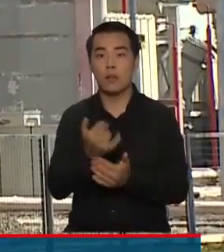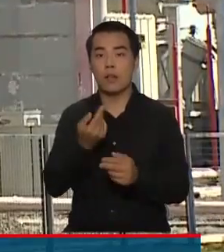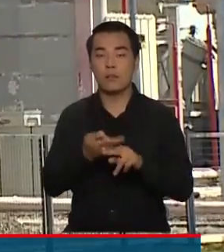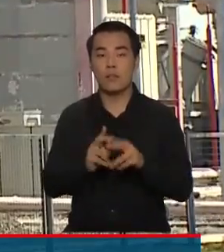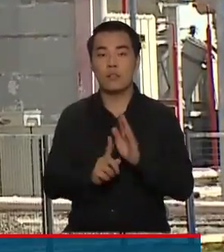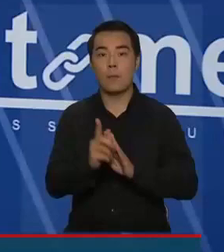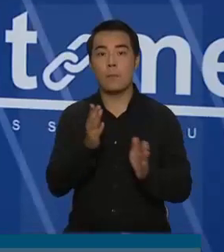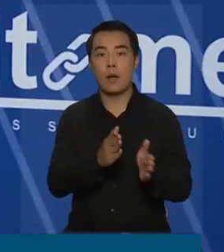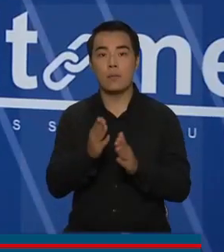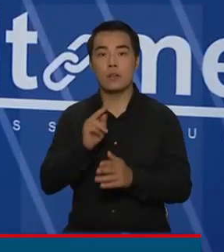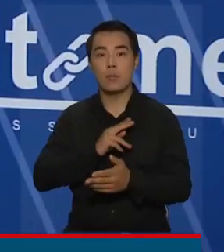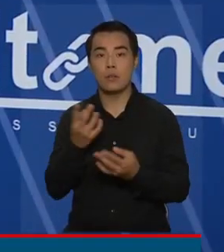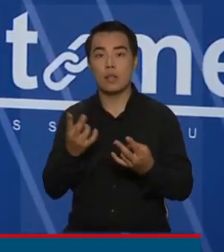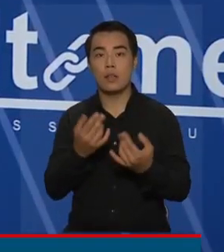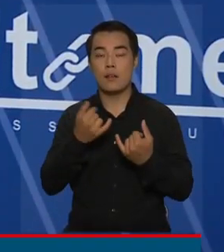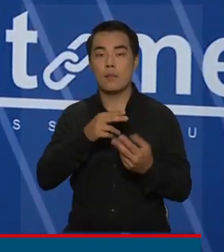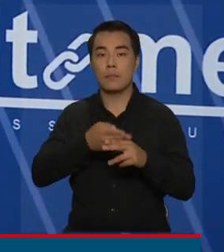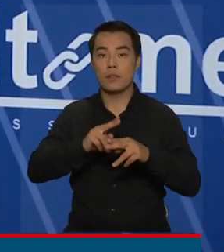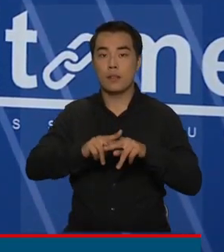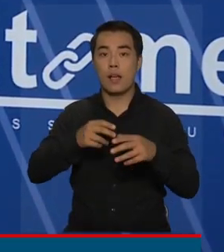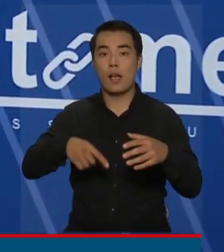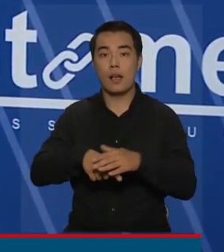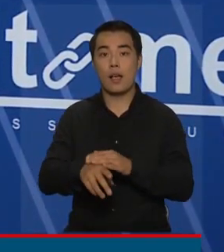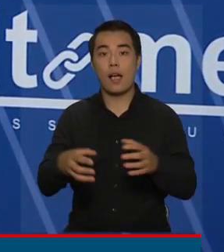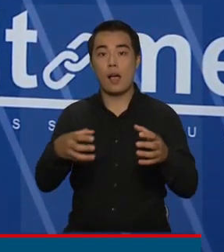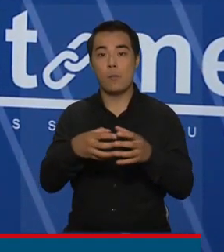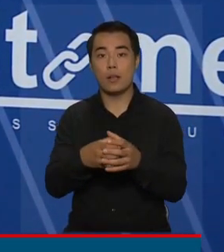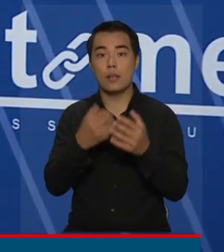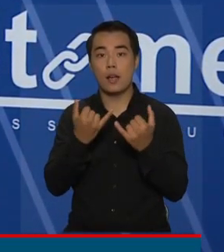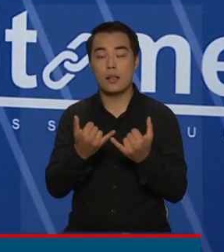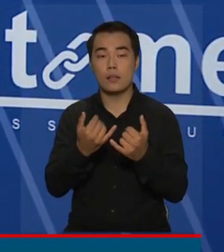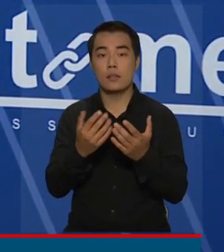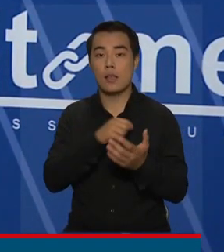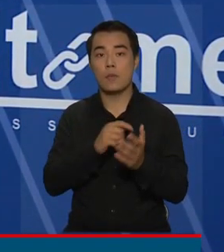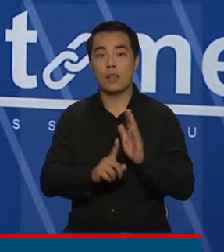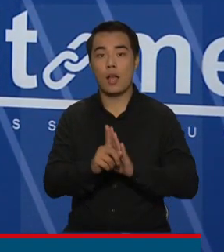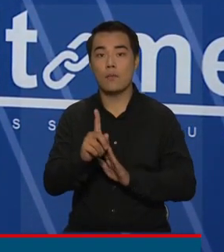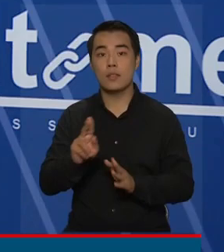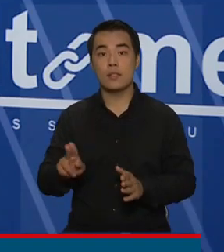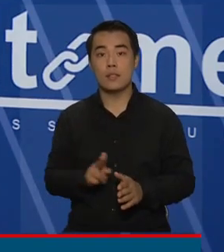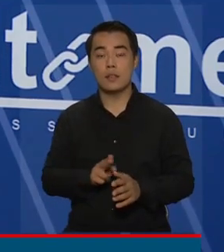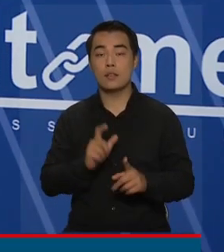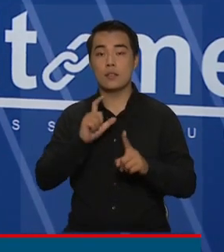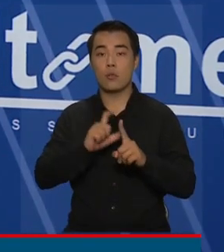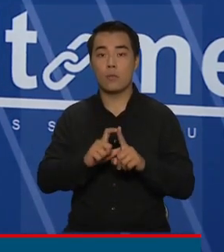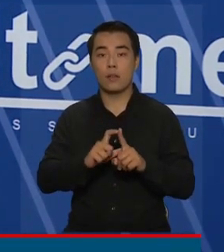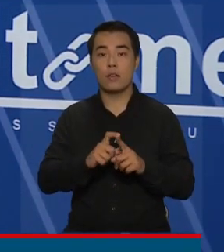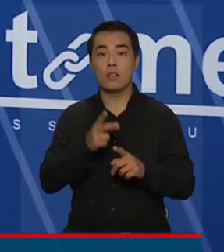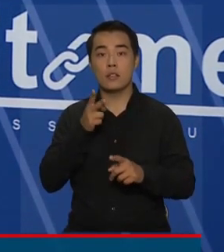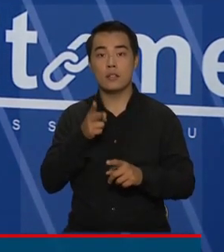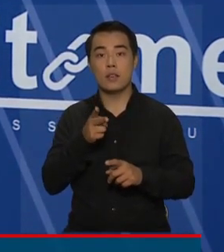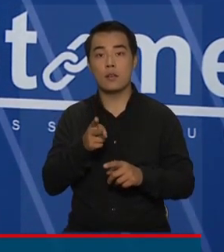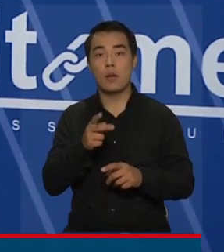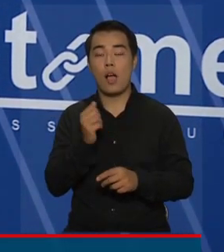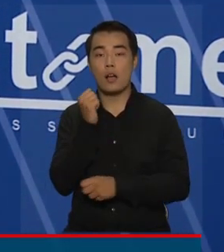бастап реттей берген жөн. Қазақстан атом электр станциясы компанияның төрағасының бас директорының сөзі бойынша 2000 адам керек